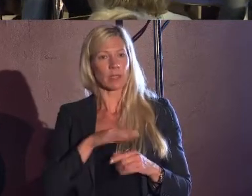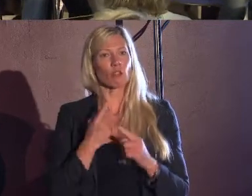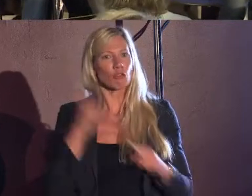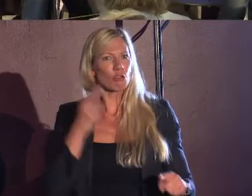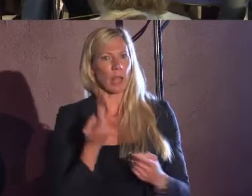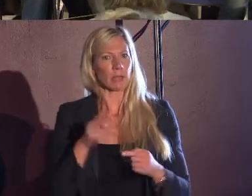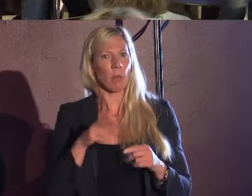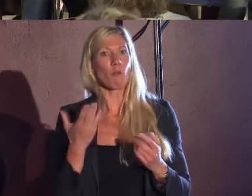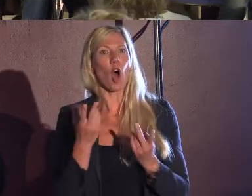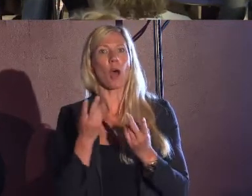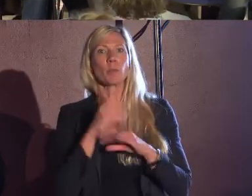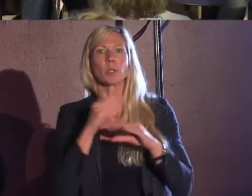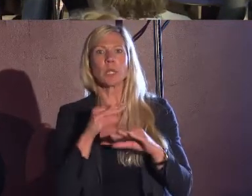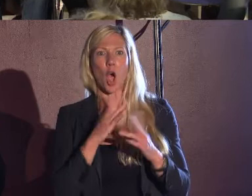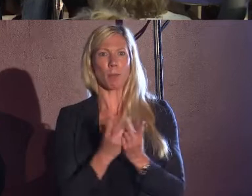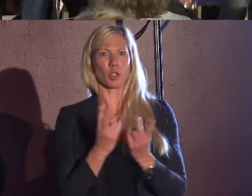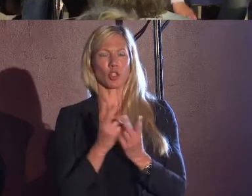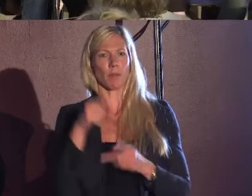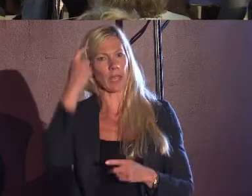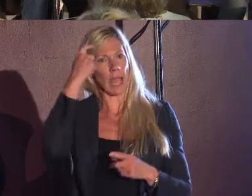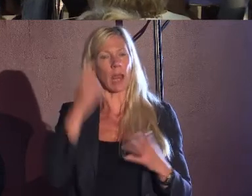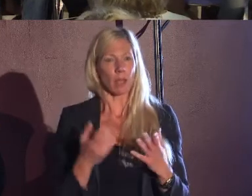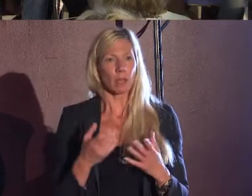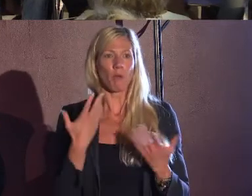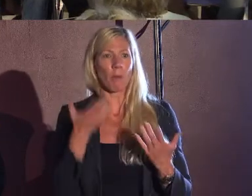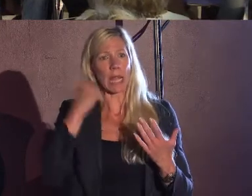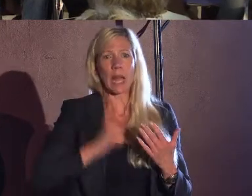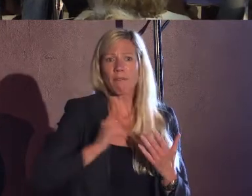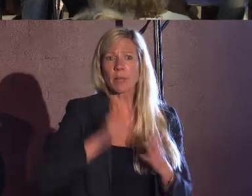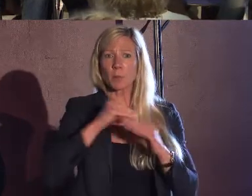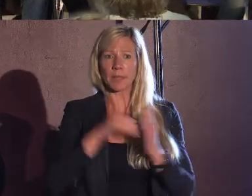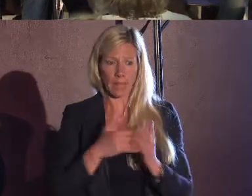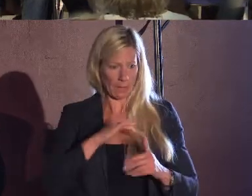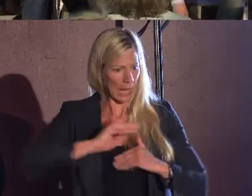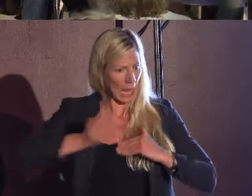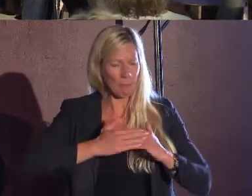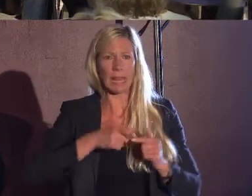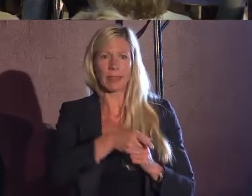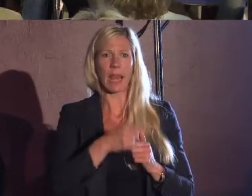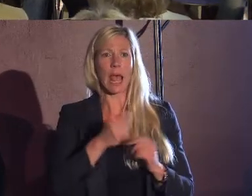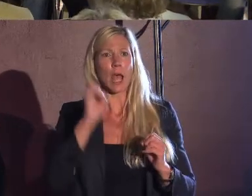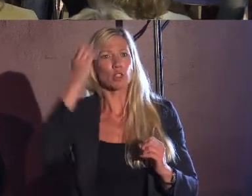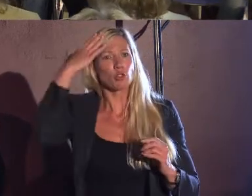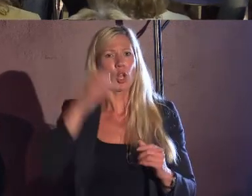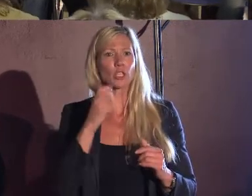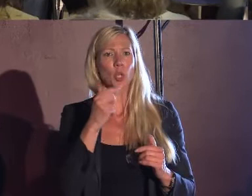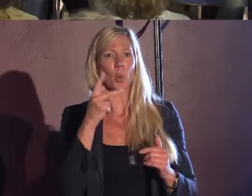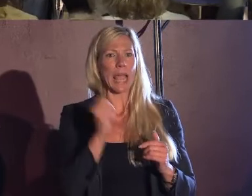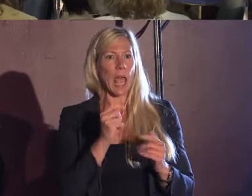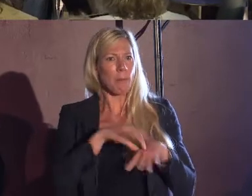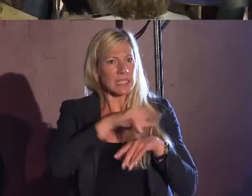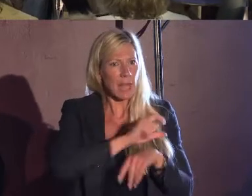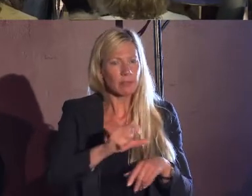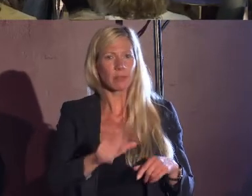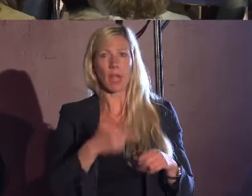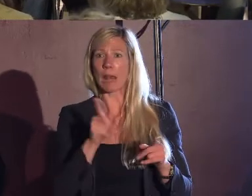musiken betyder och vad man kan faktiskt använda musik till. Rehabilitering av strokepatienter till exempel, eller för barns inlärning eller